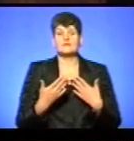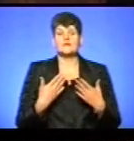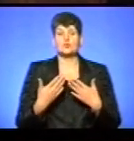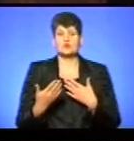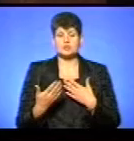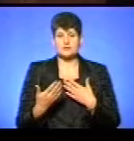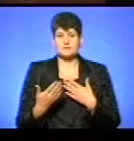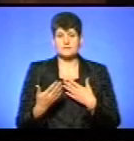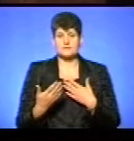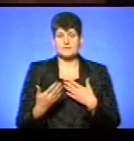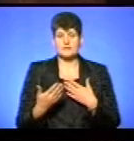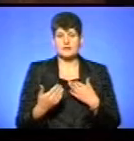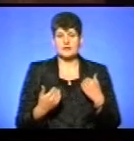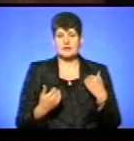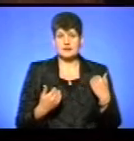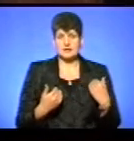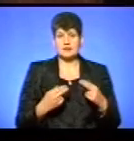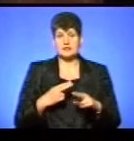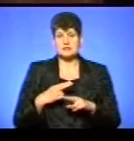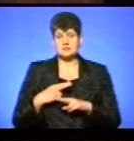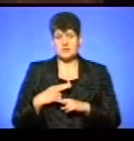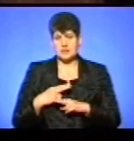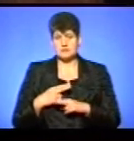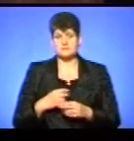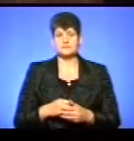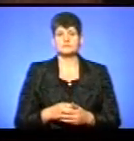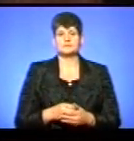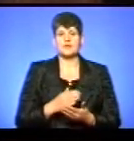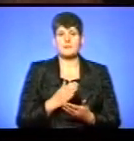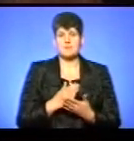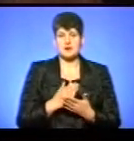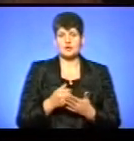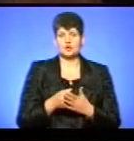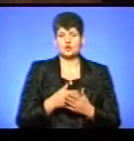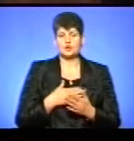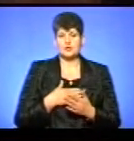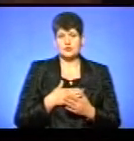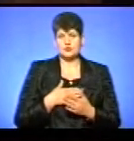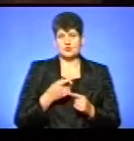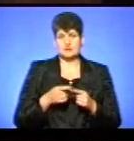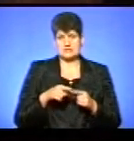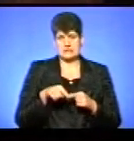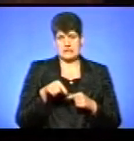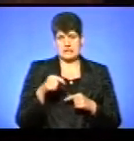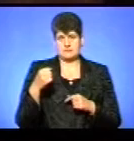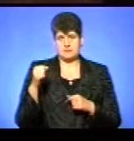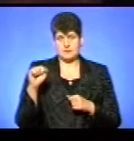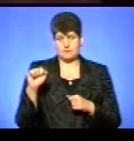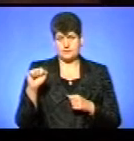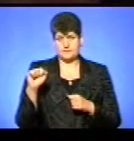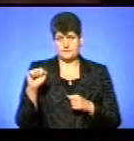відношення їх смерть має до цієї